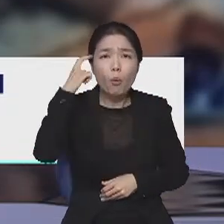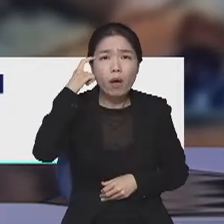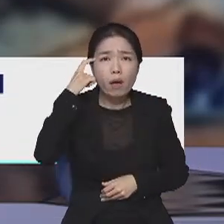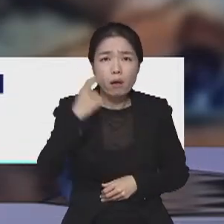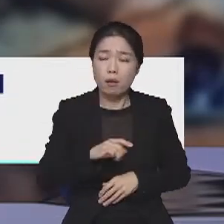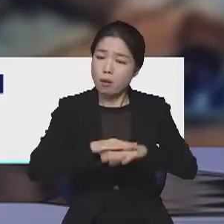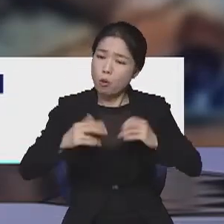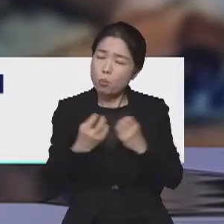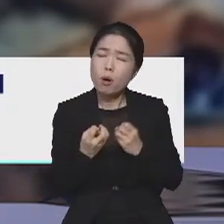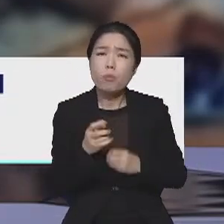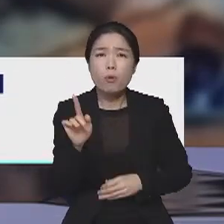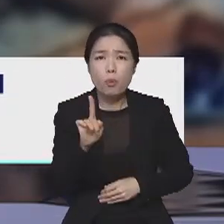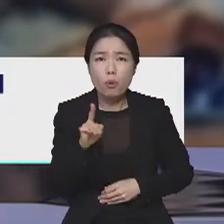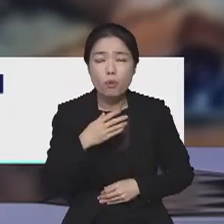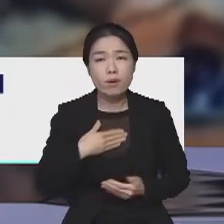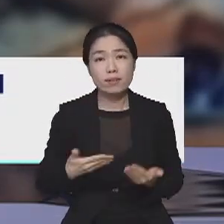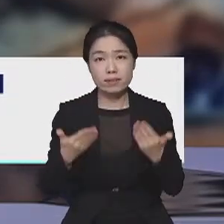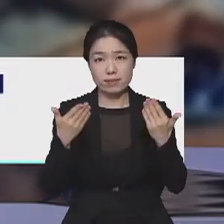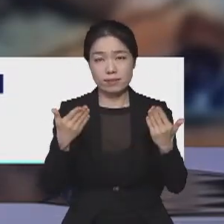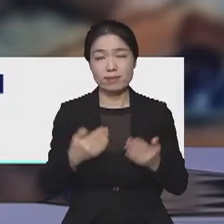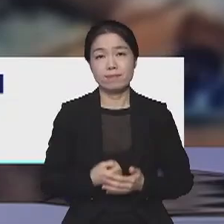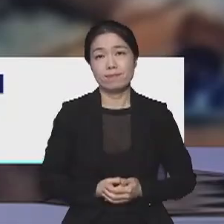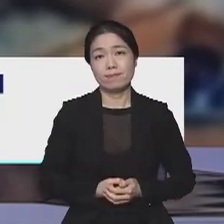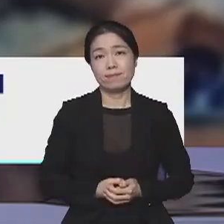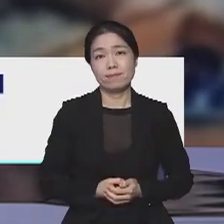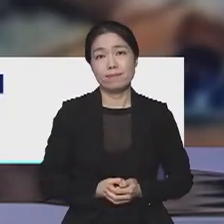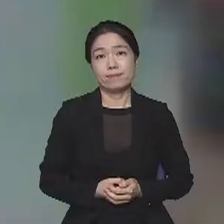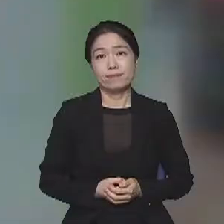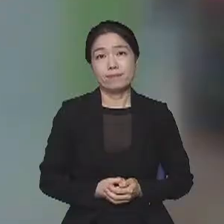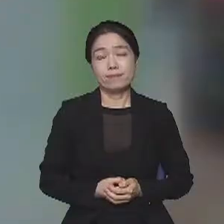대책은 없는 건지 박승현 기자가 취재했습니다.